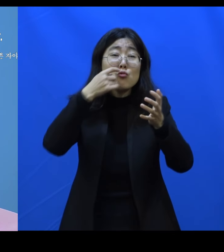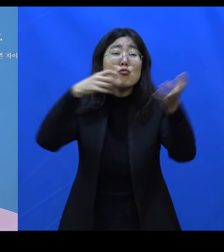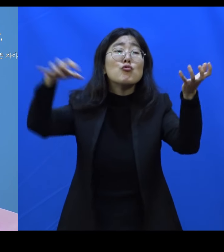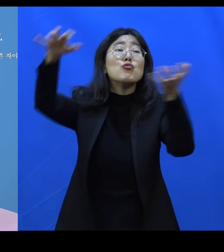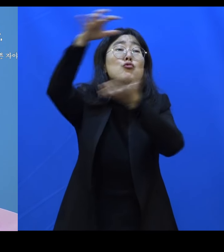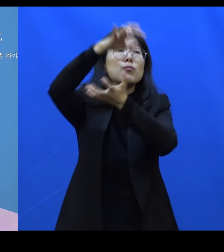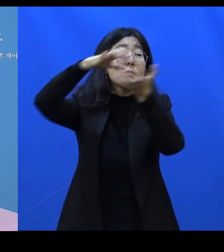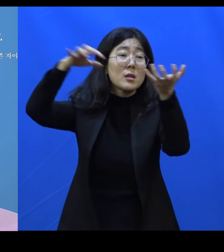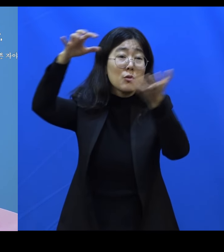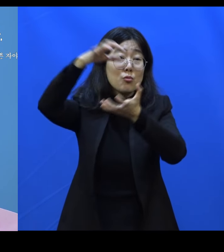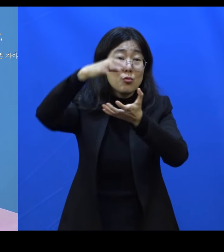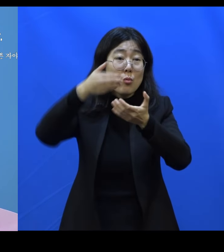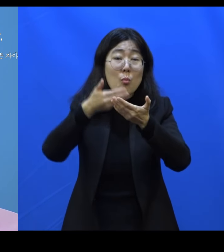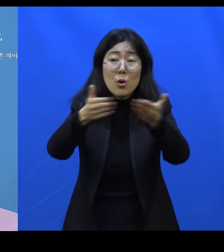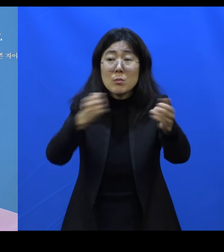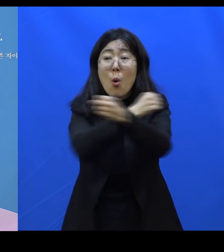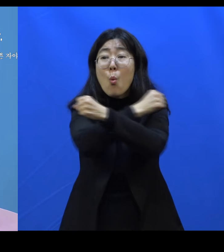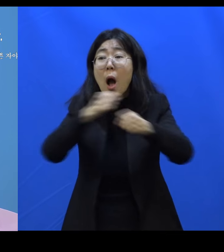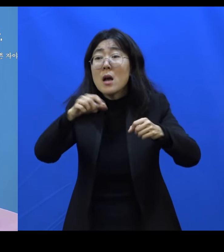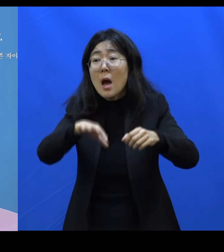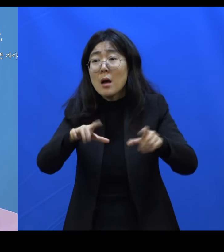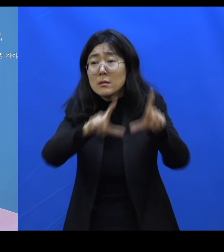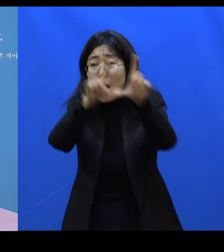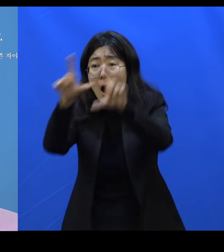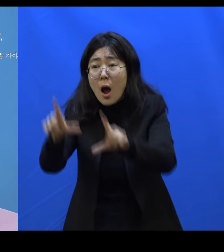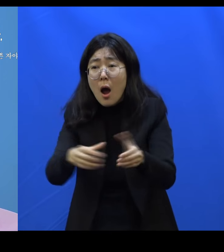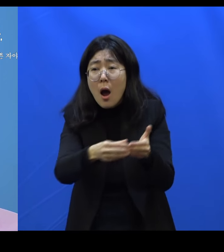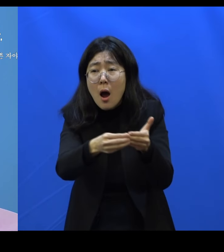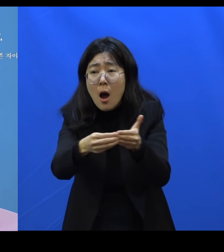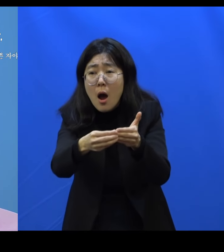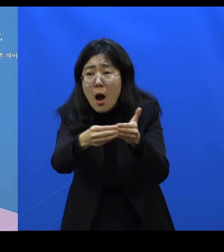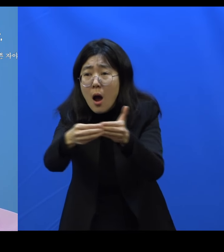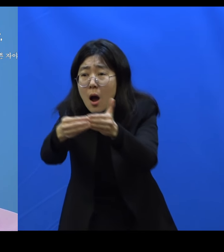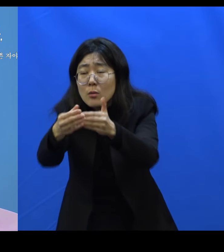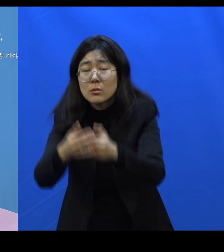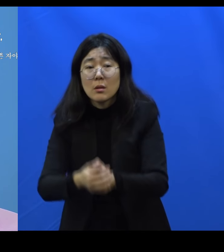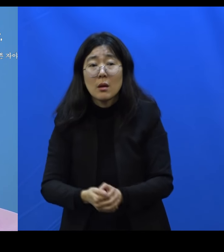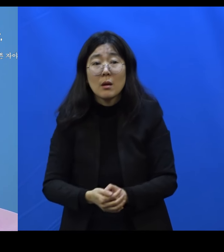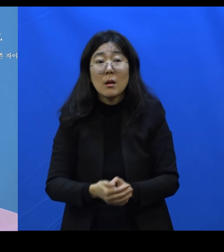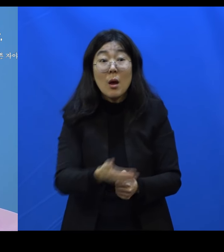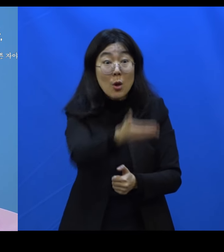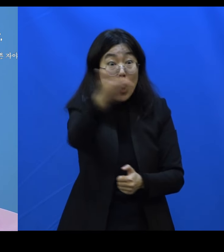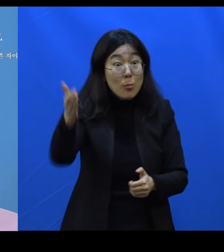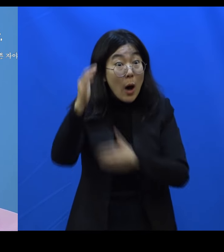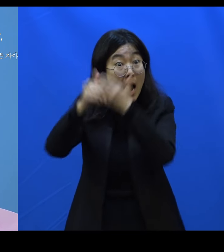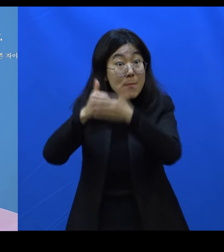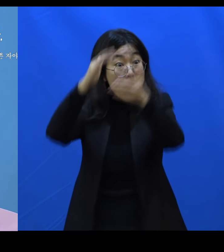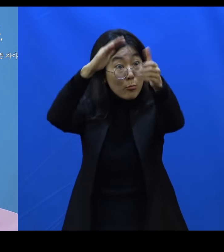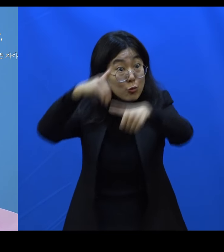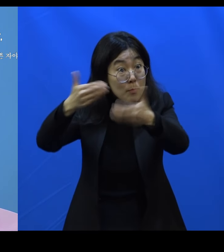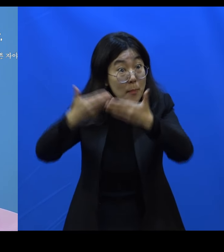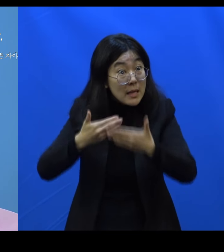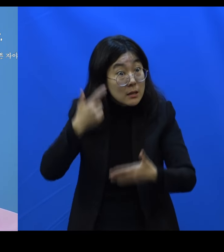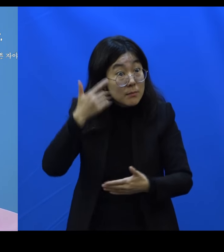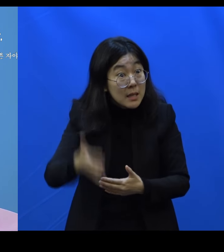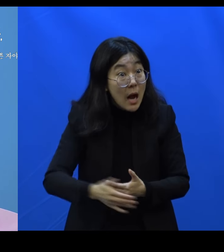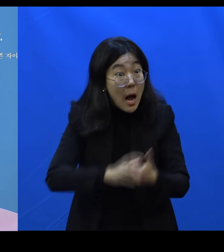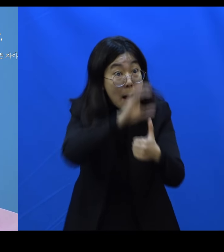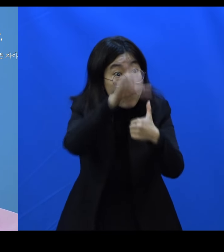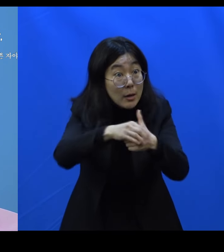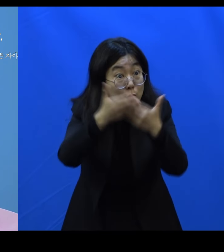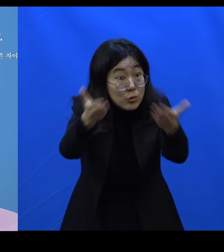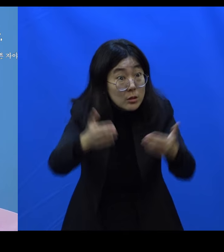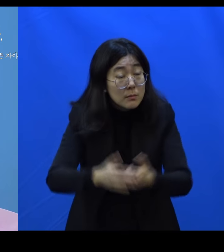오늘도 하나님께서 부르신 사람들을, 하나님의 부름을 받은 사람들 걱정할 필요 없습니다. 하나님이 함께 하십니다.